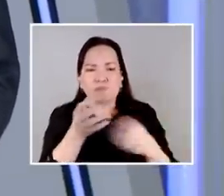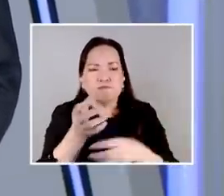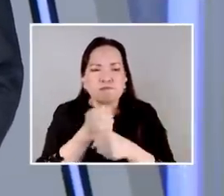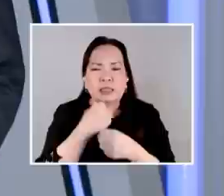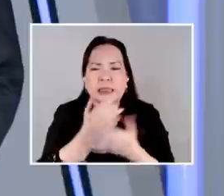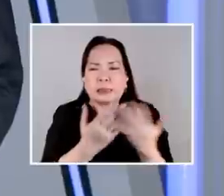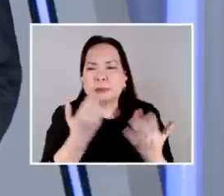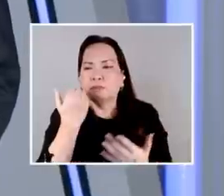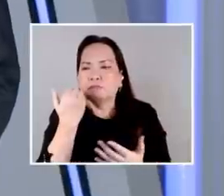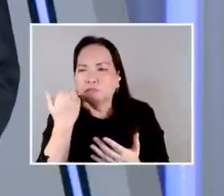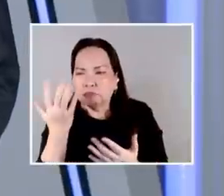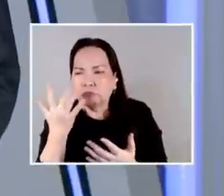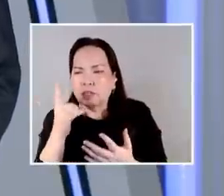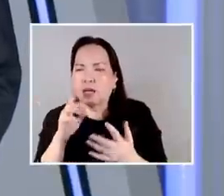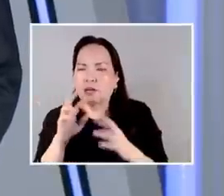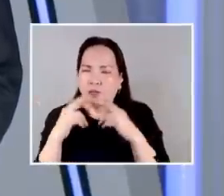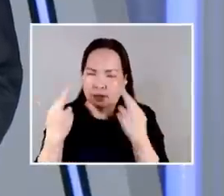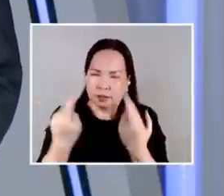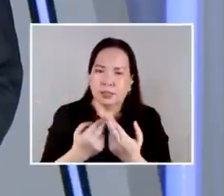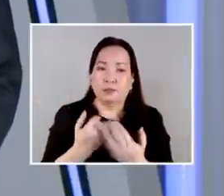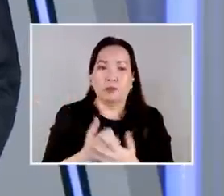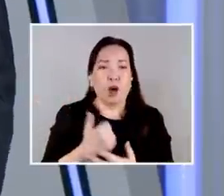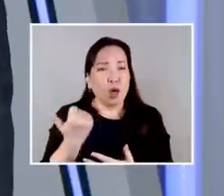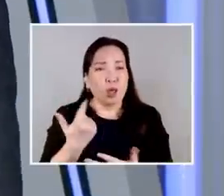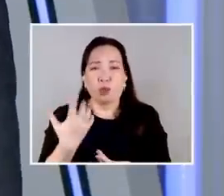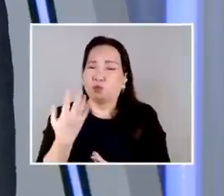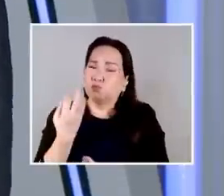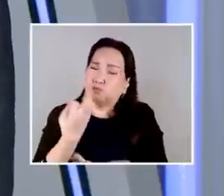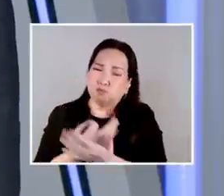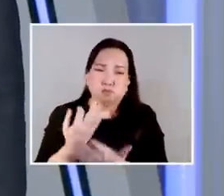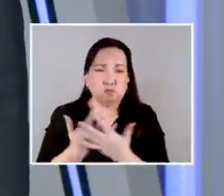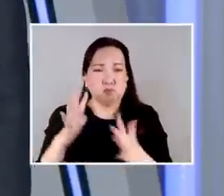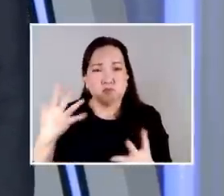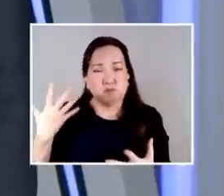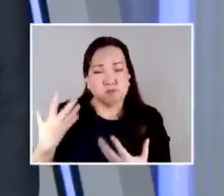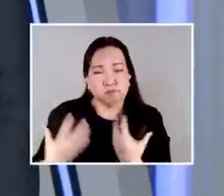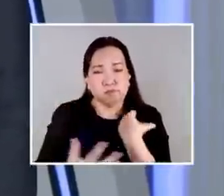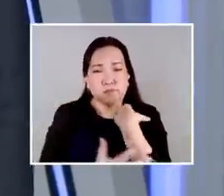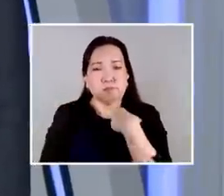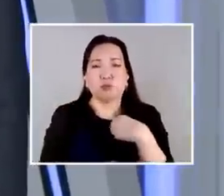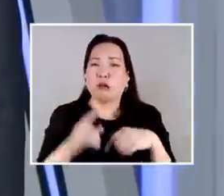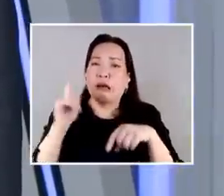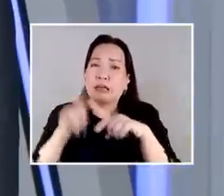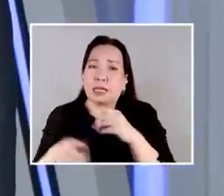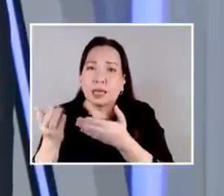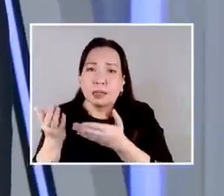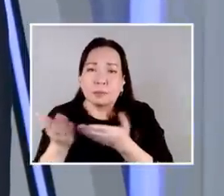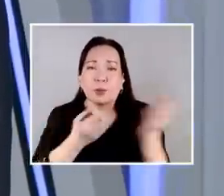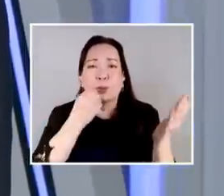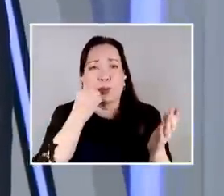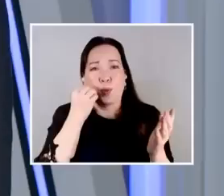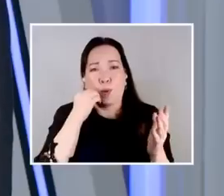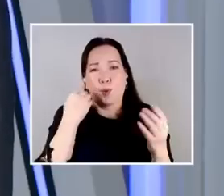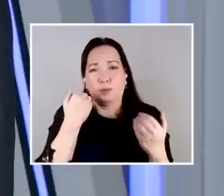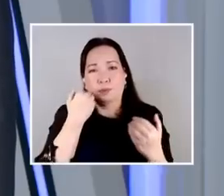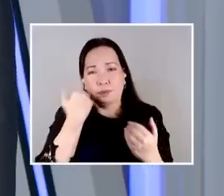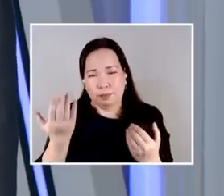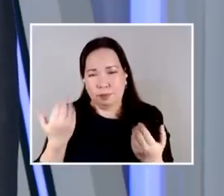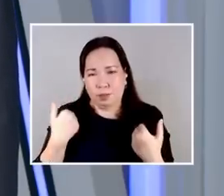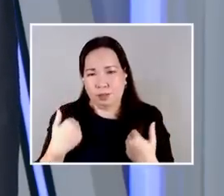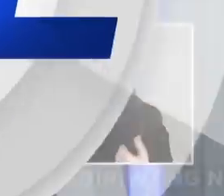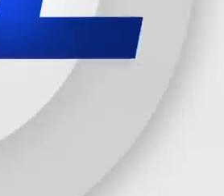sa buhay. May ilan namang kapos sa pera kaya hindi ito maiuwi. Nagpapatrol, Bianca